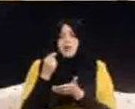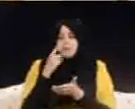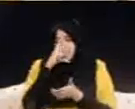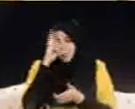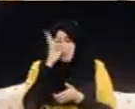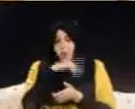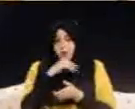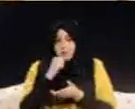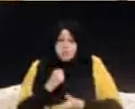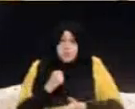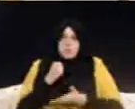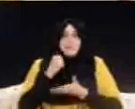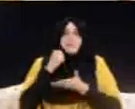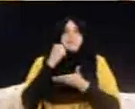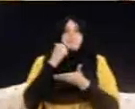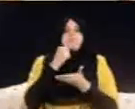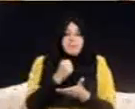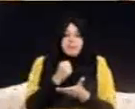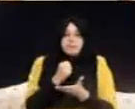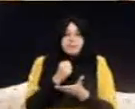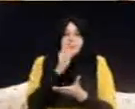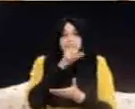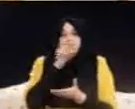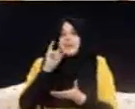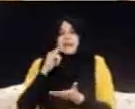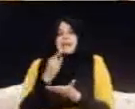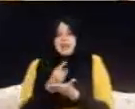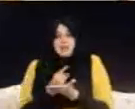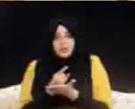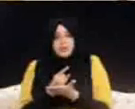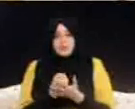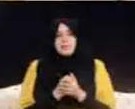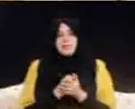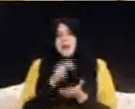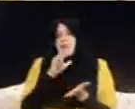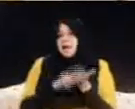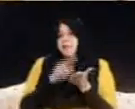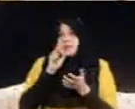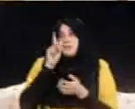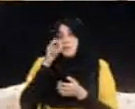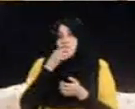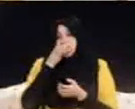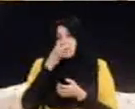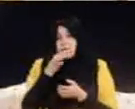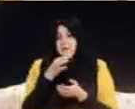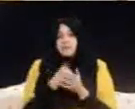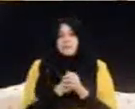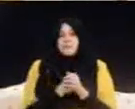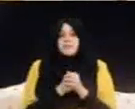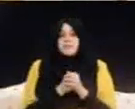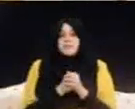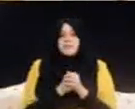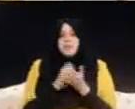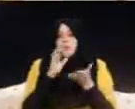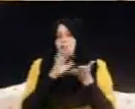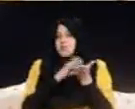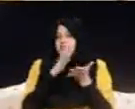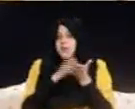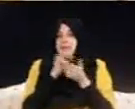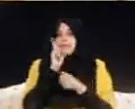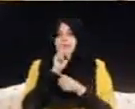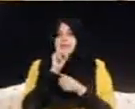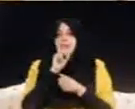من المورث إلى الورثة طبقا للفريضة الشرعية التي وردت في سورة